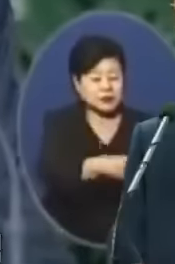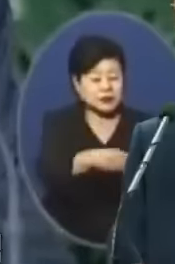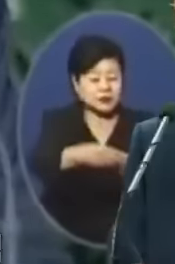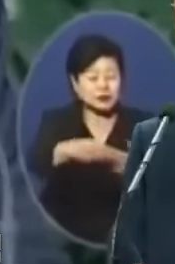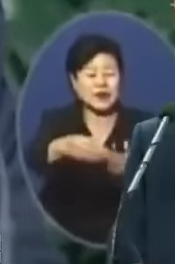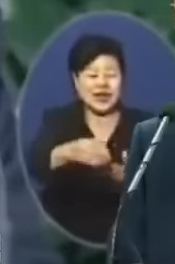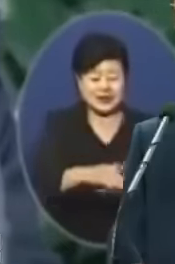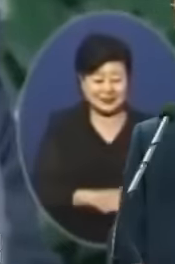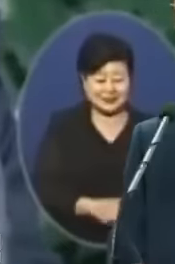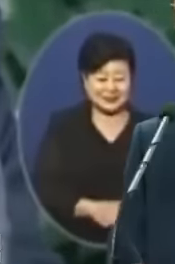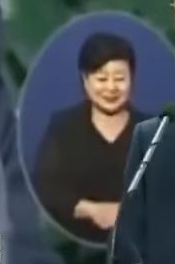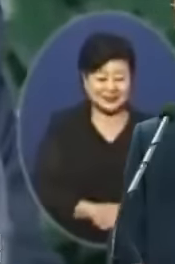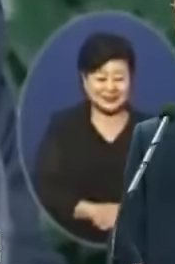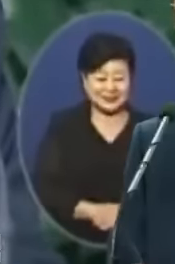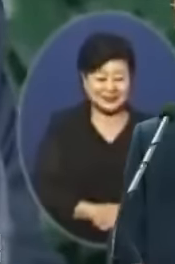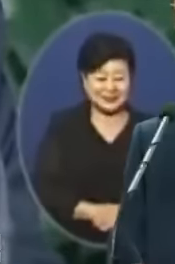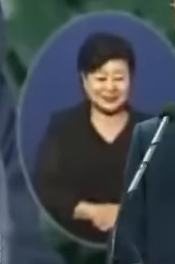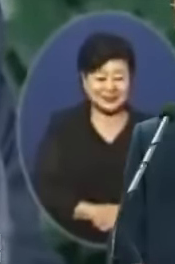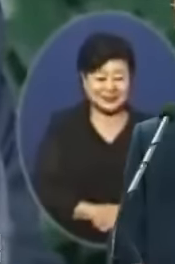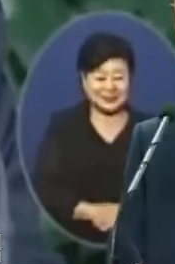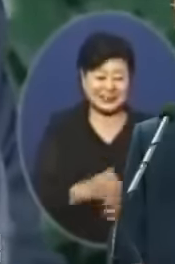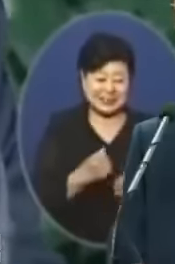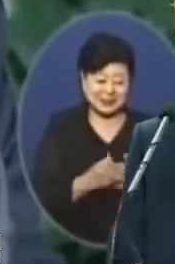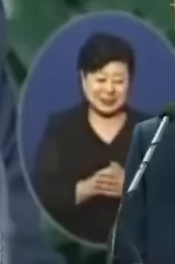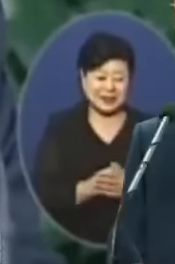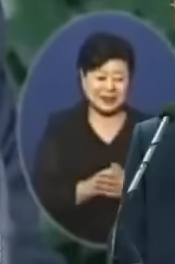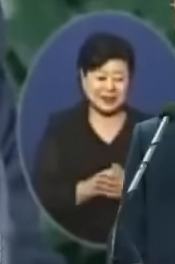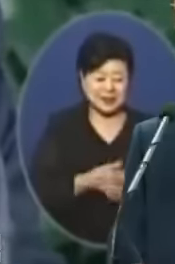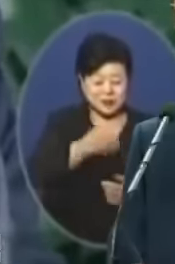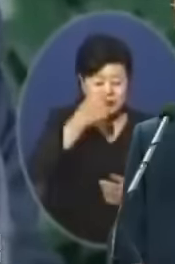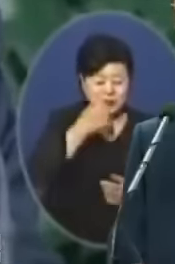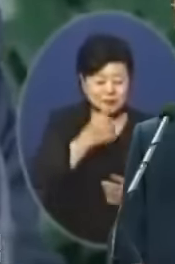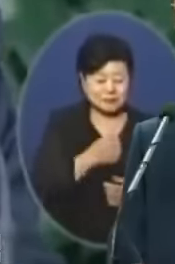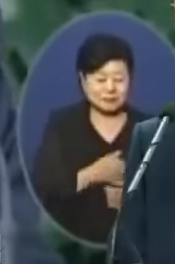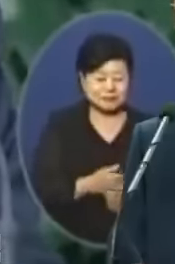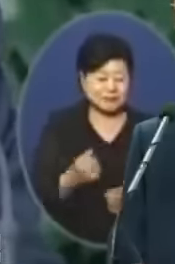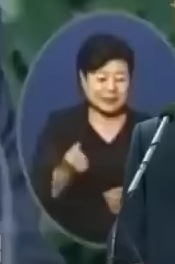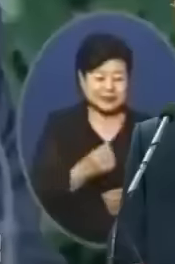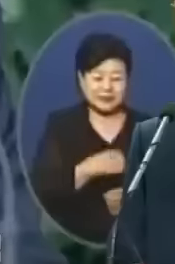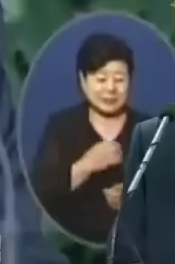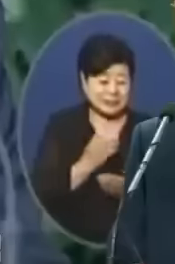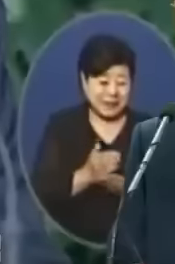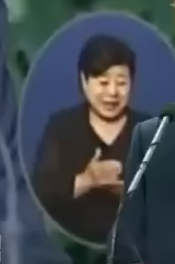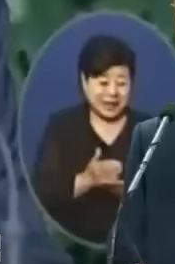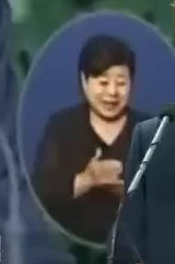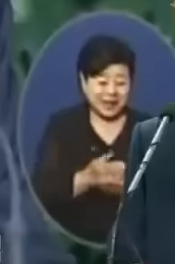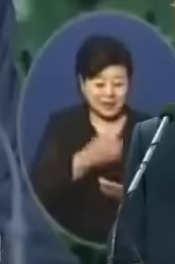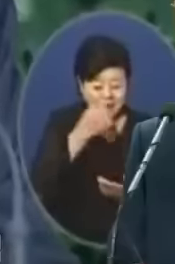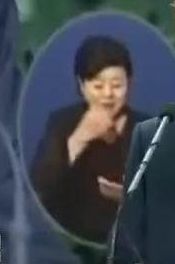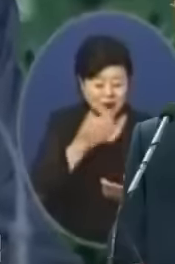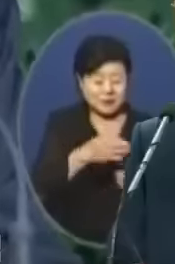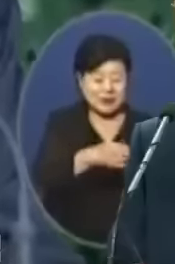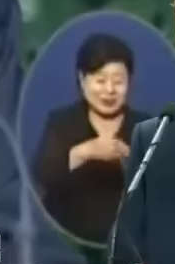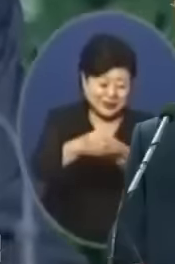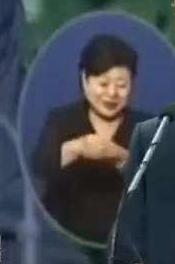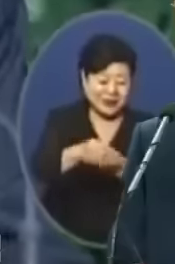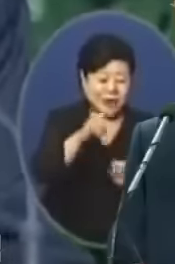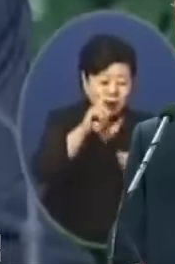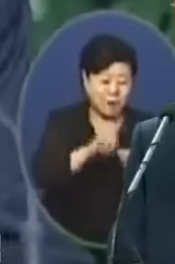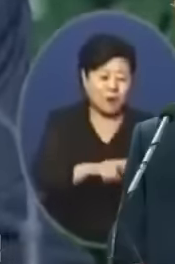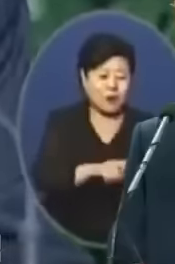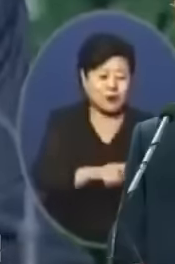가는 것입니다. 그렇기 때문에 꿈을 품고서 걱정을 하지 마십시오. 꿈이 여러분을 이끌어가서